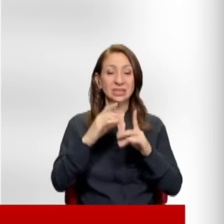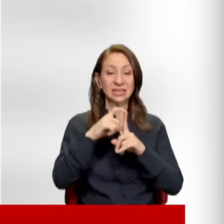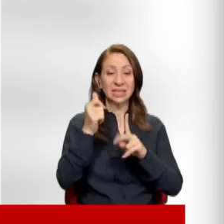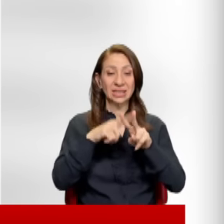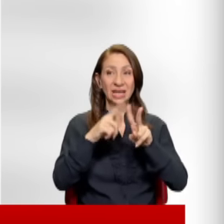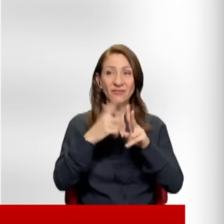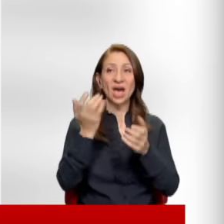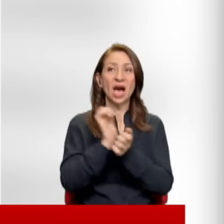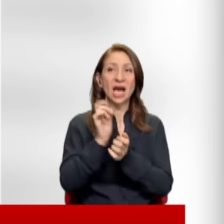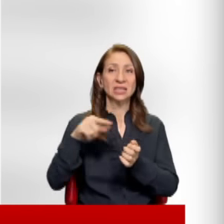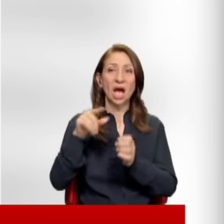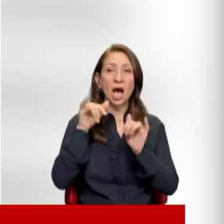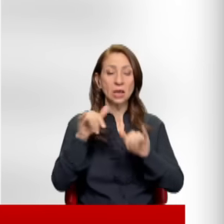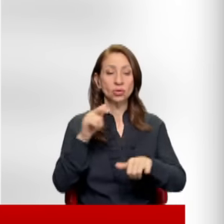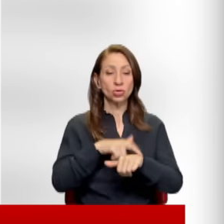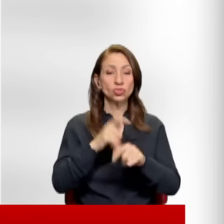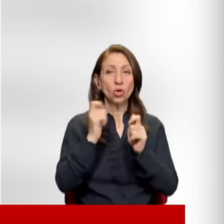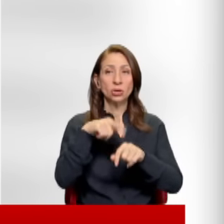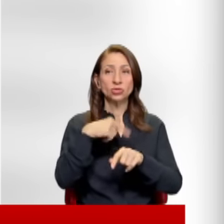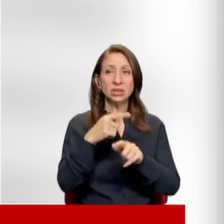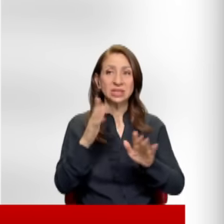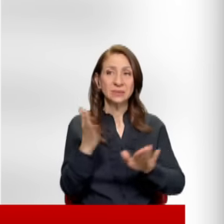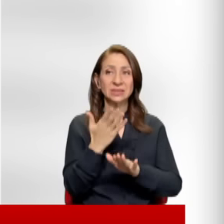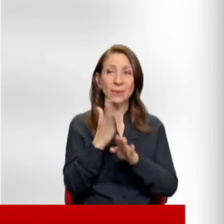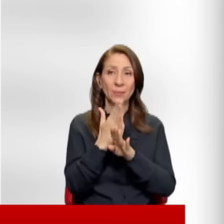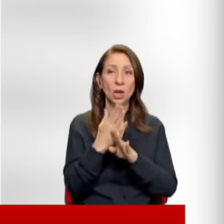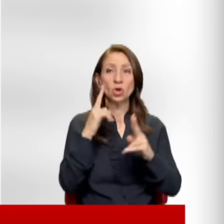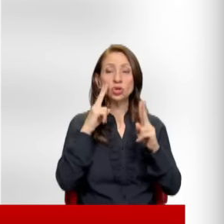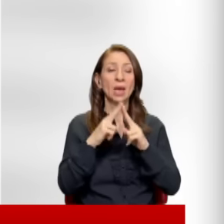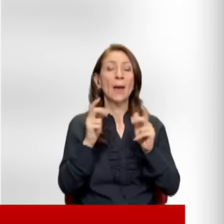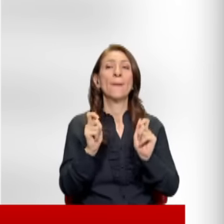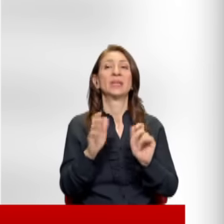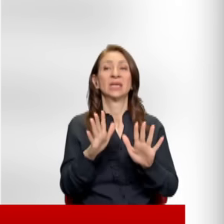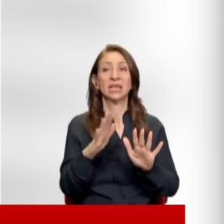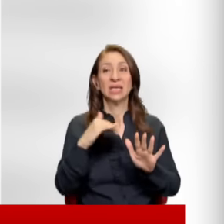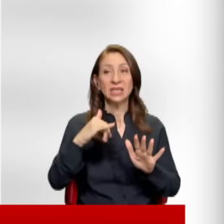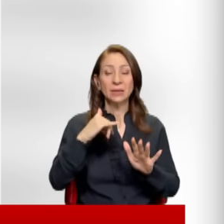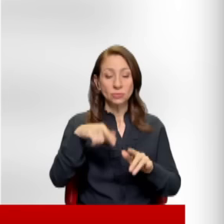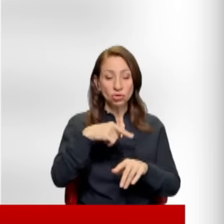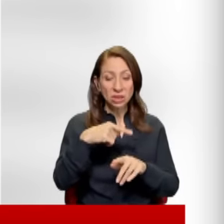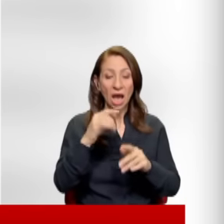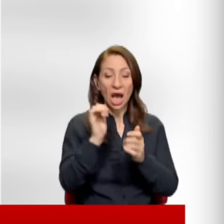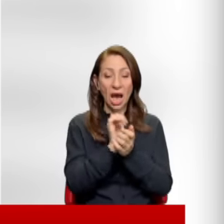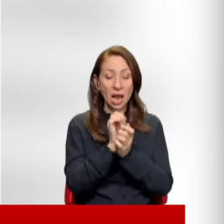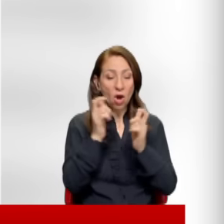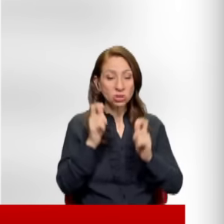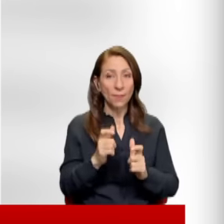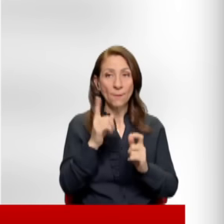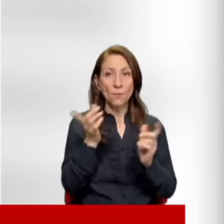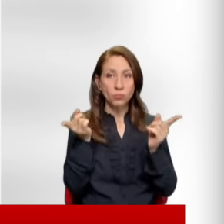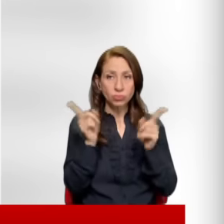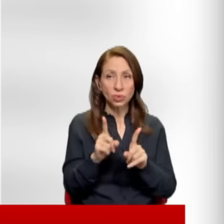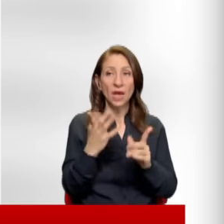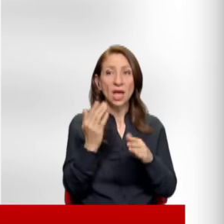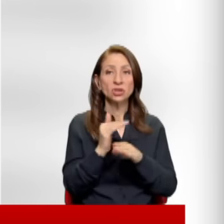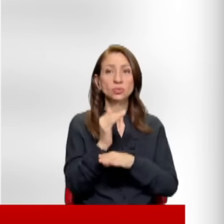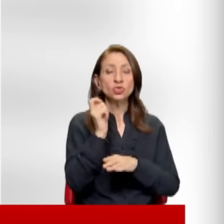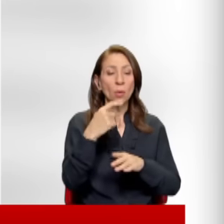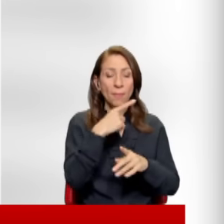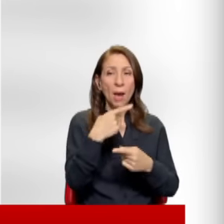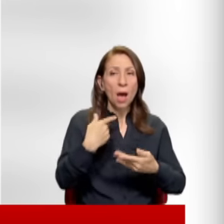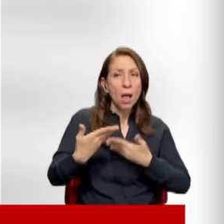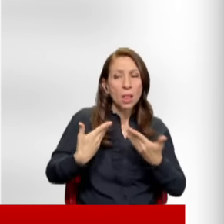Dilan Polat ve ailesiyle aynı dönemde Zorlu süreçlerden geçmemiz sebebiyle görüşme sağlayamamıştır yakın süreçte aile ortamında bir araya geldik ve